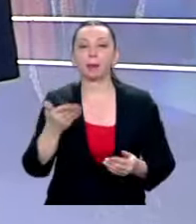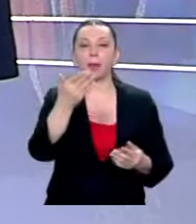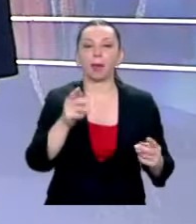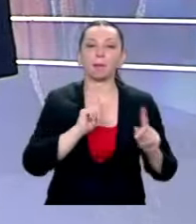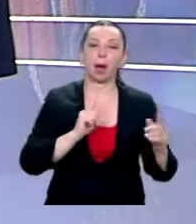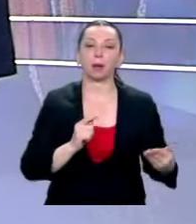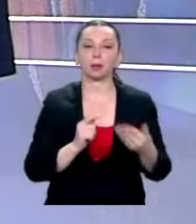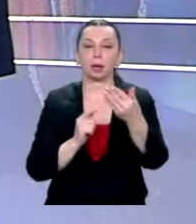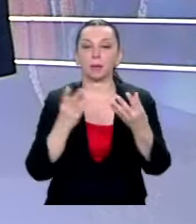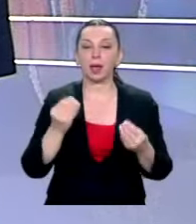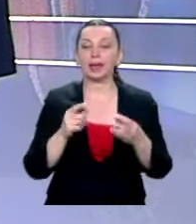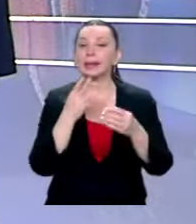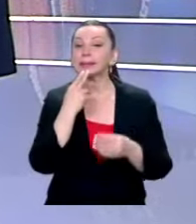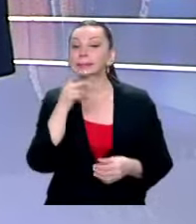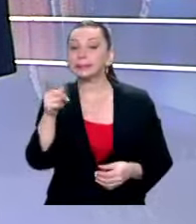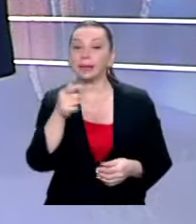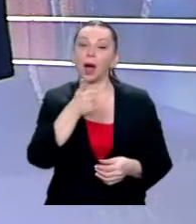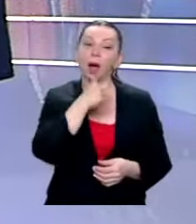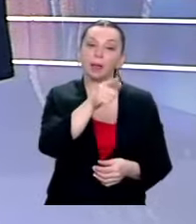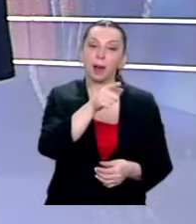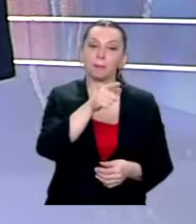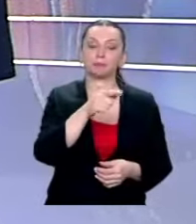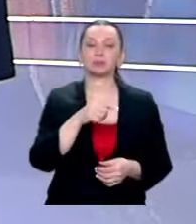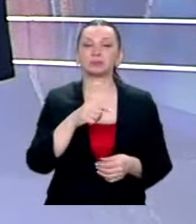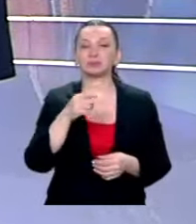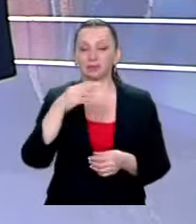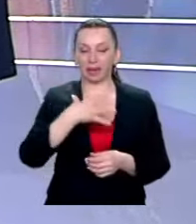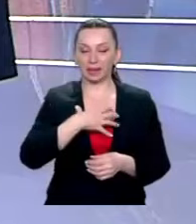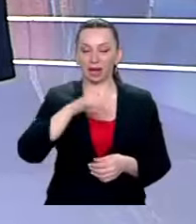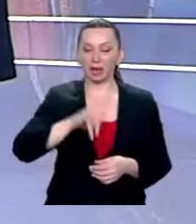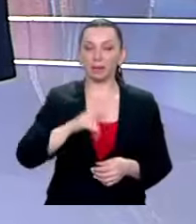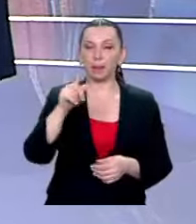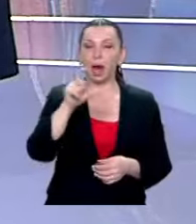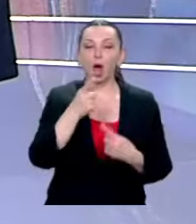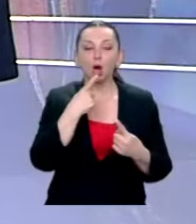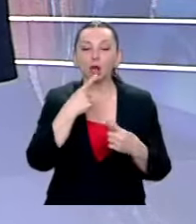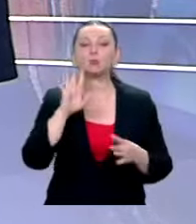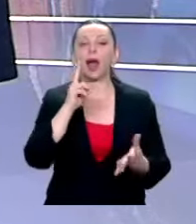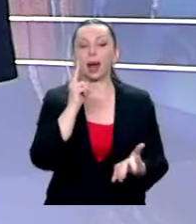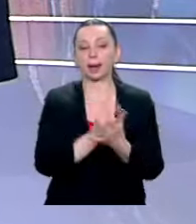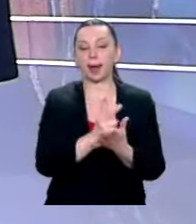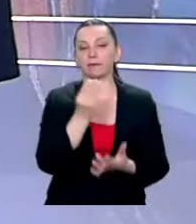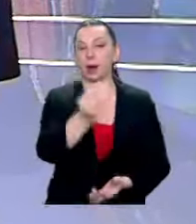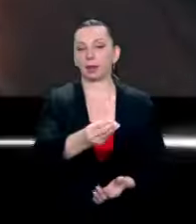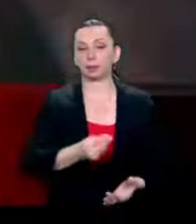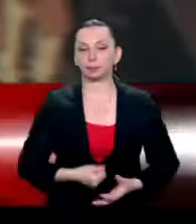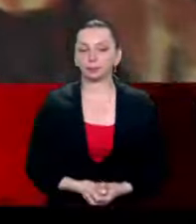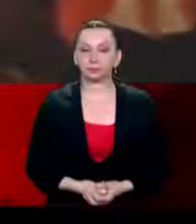Karaca, Emrah Karaca için kendisi hakkında bir ay konuşmama kararı aldırdı.